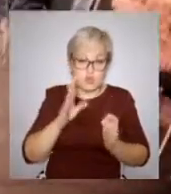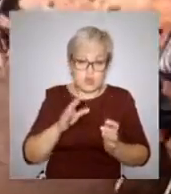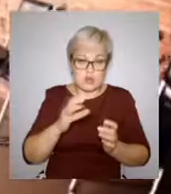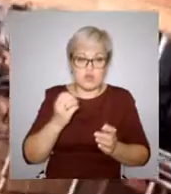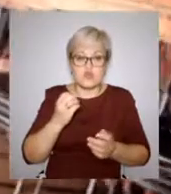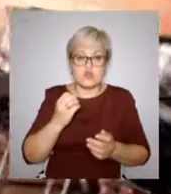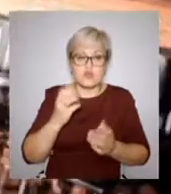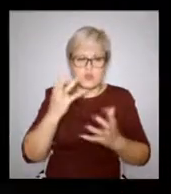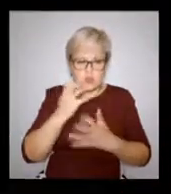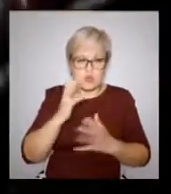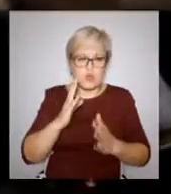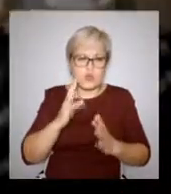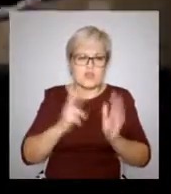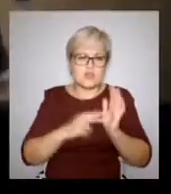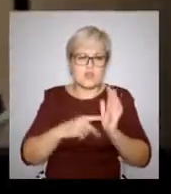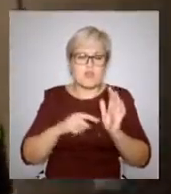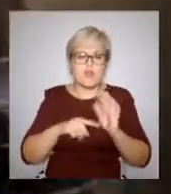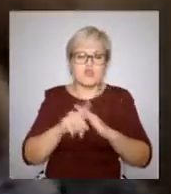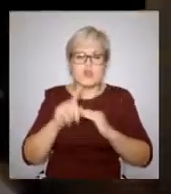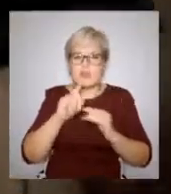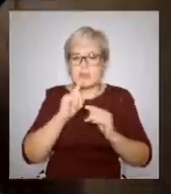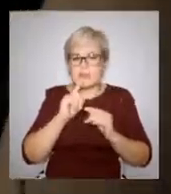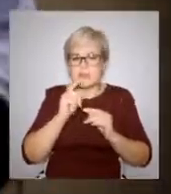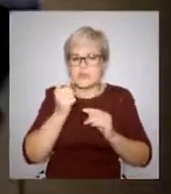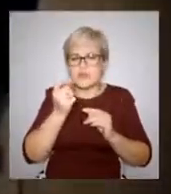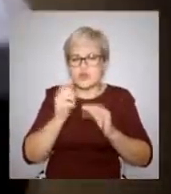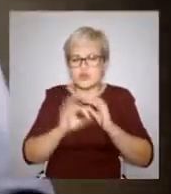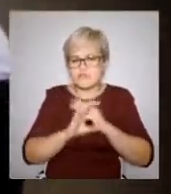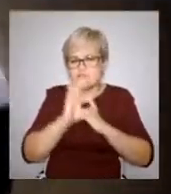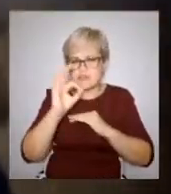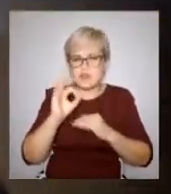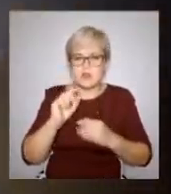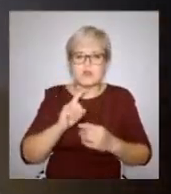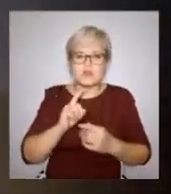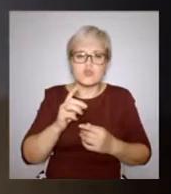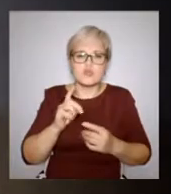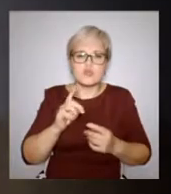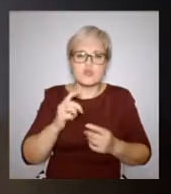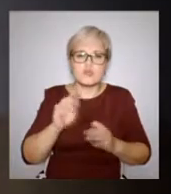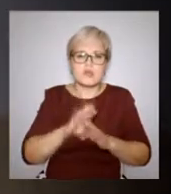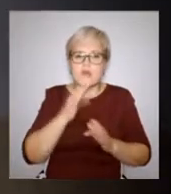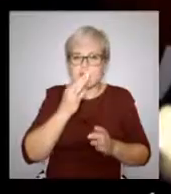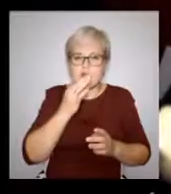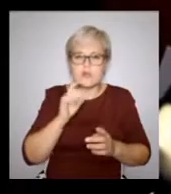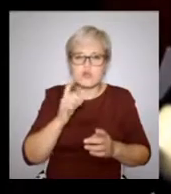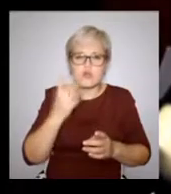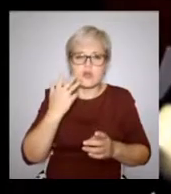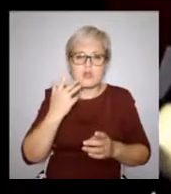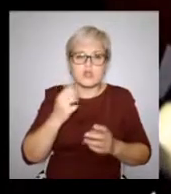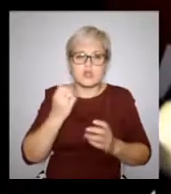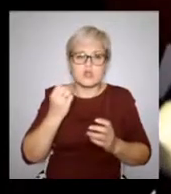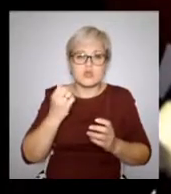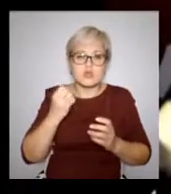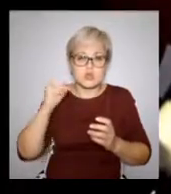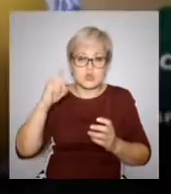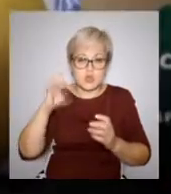что когда солнце встает уже жарко очень я включая плееры и наушниках раздается песня